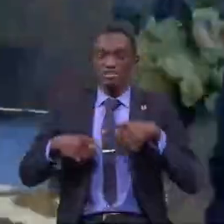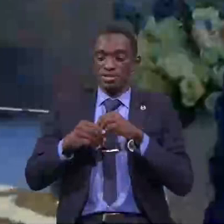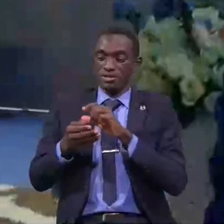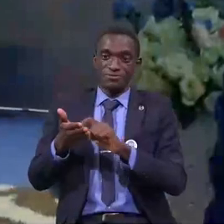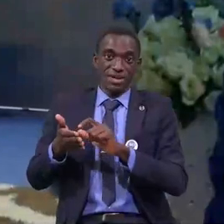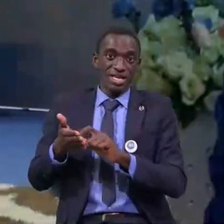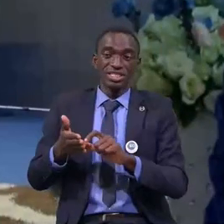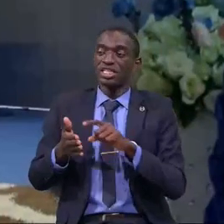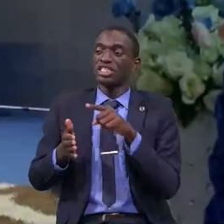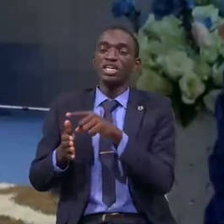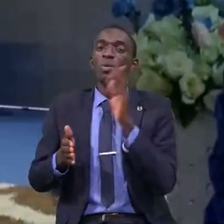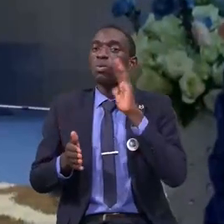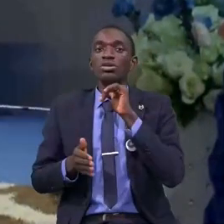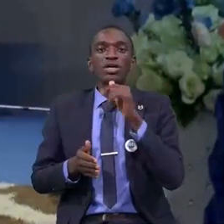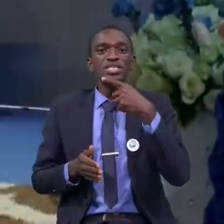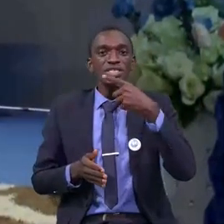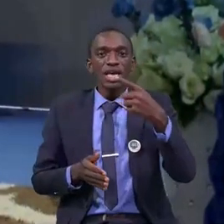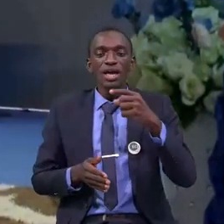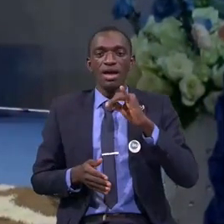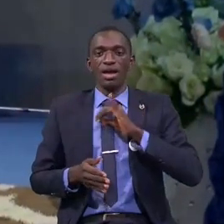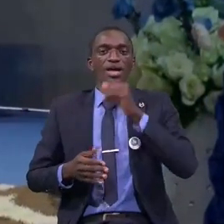Aucun habitant ne dit « Je suis malade ».